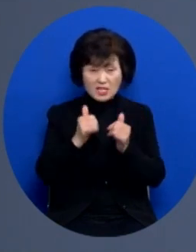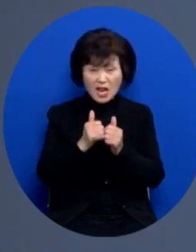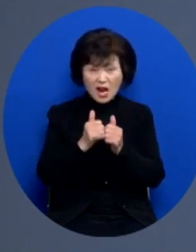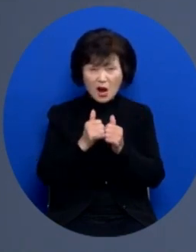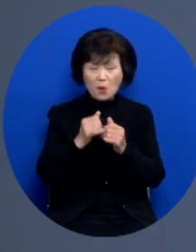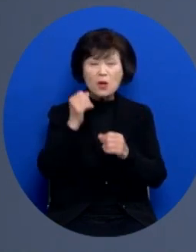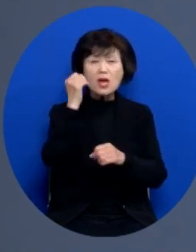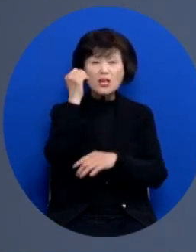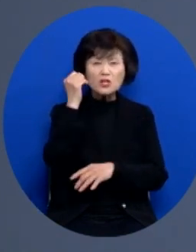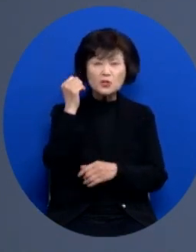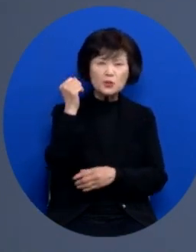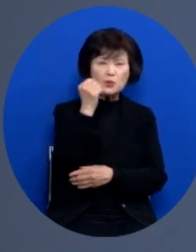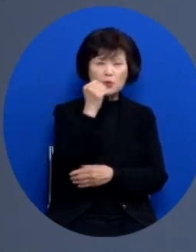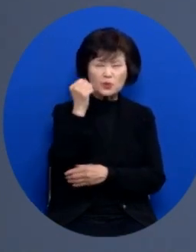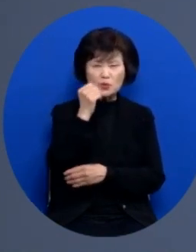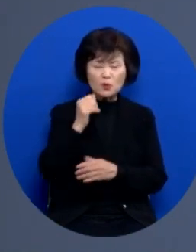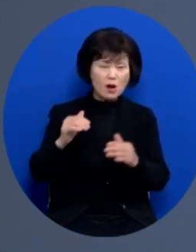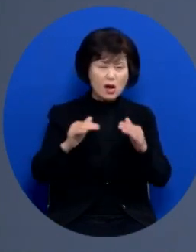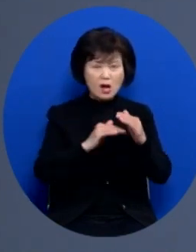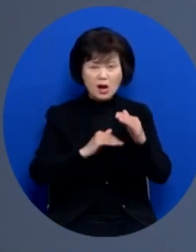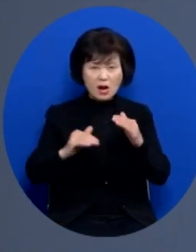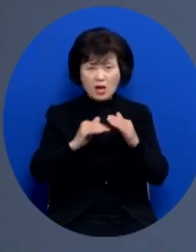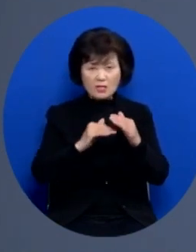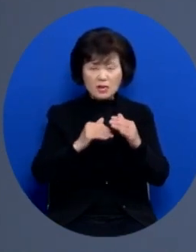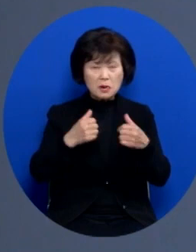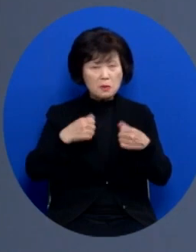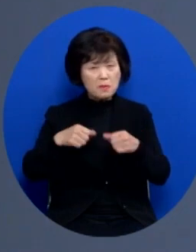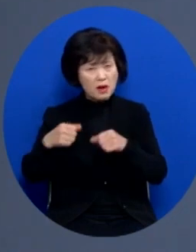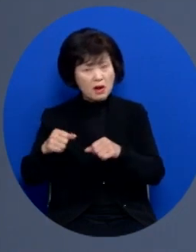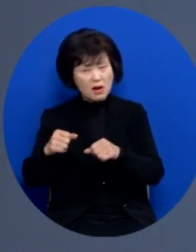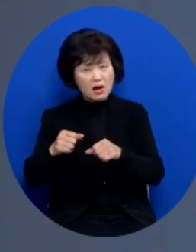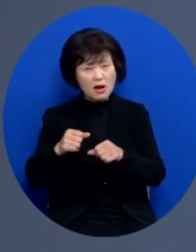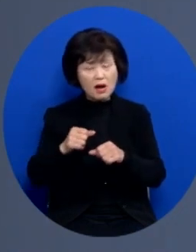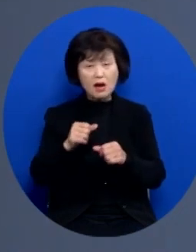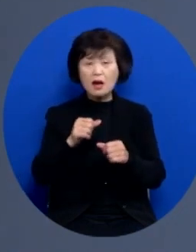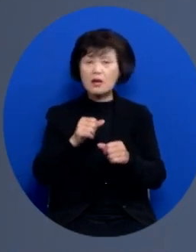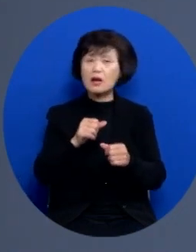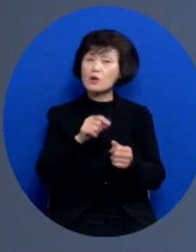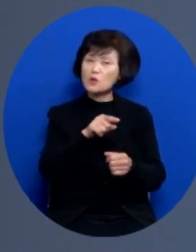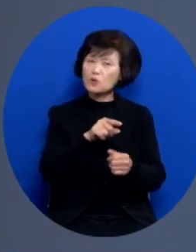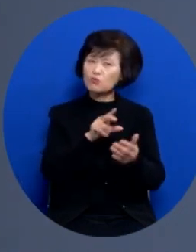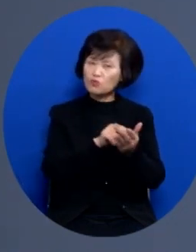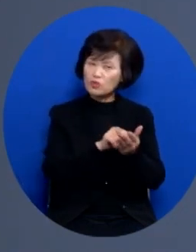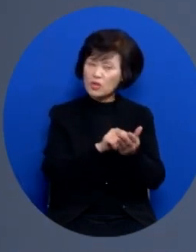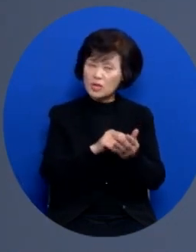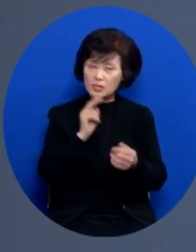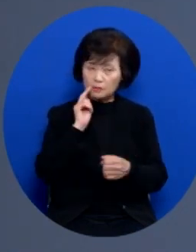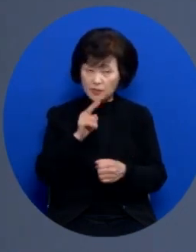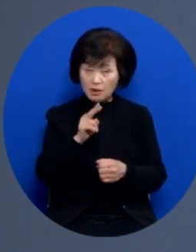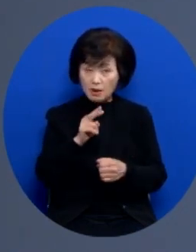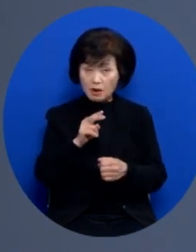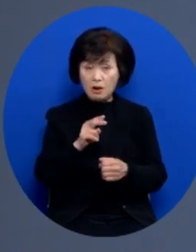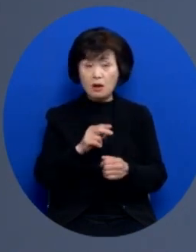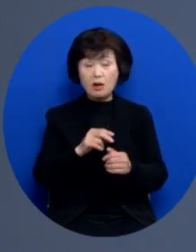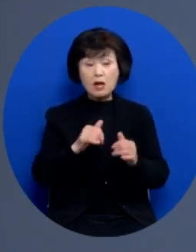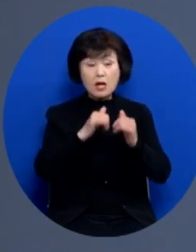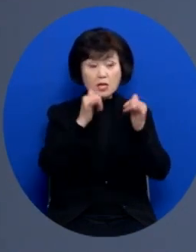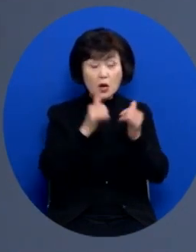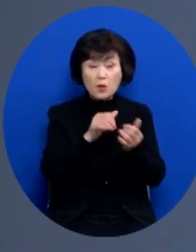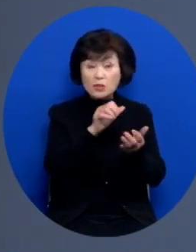흔들고 가정문화를 흔들고 그래서 전체주의적인 의식을 가지고 사회를 전복하고자 하는 세력들에